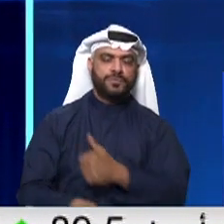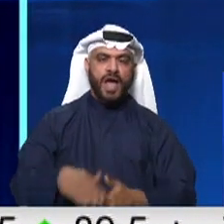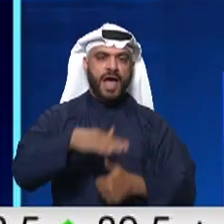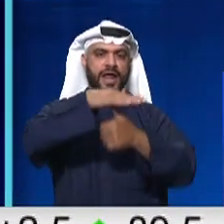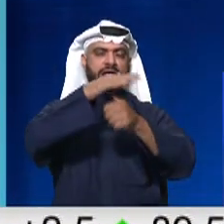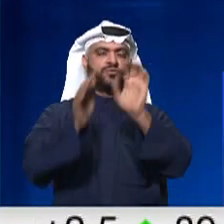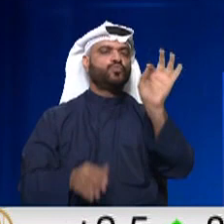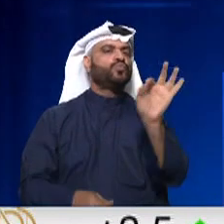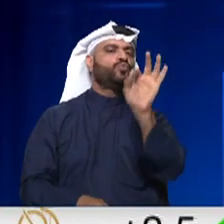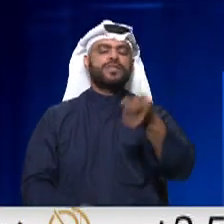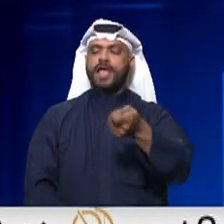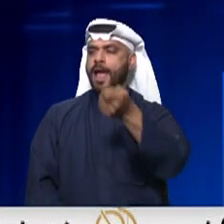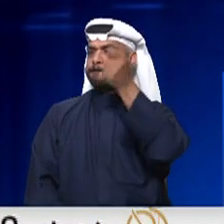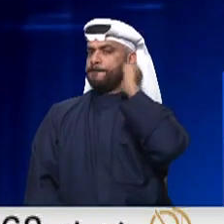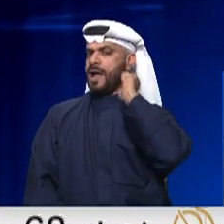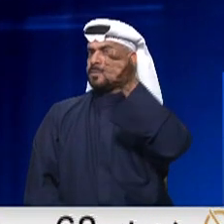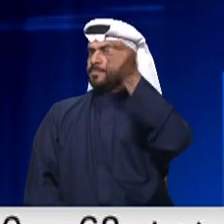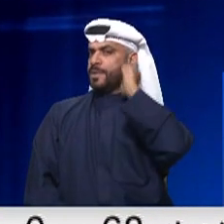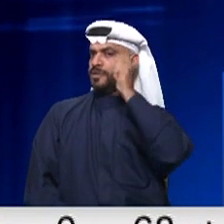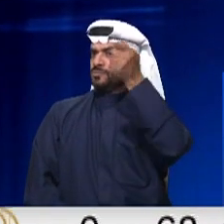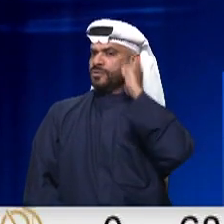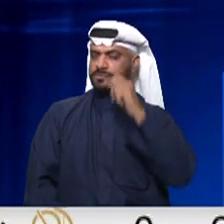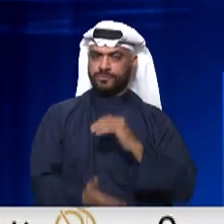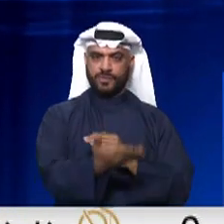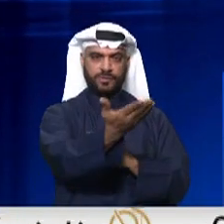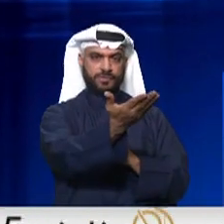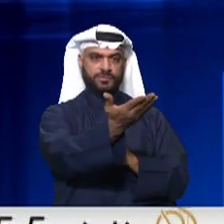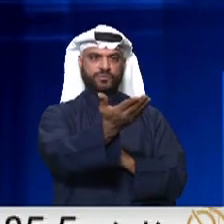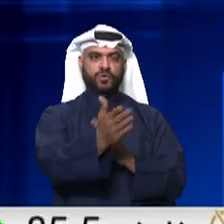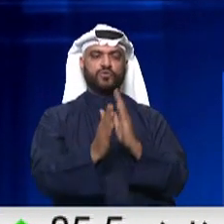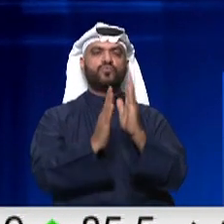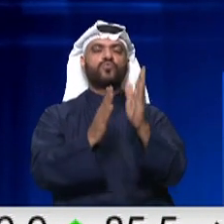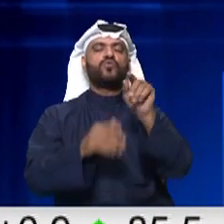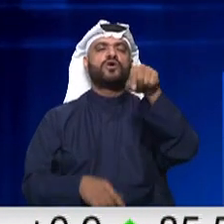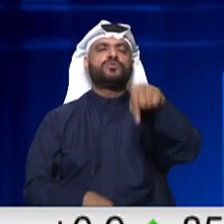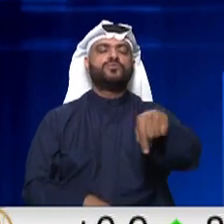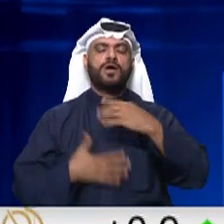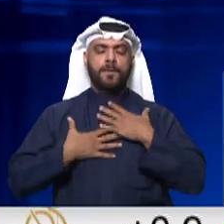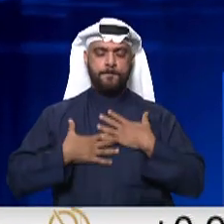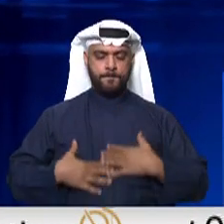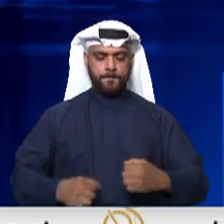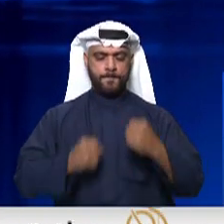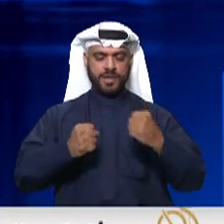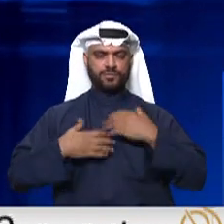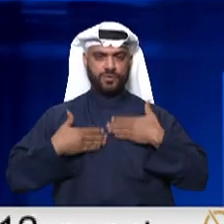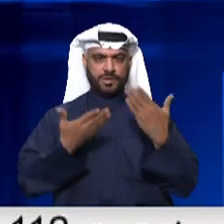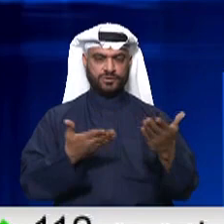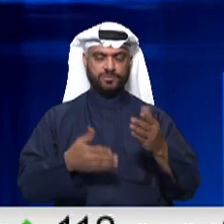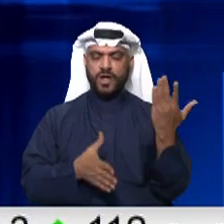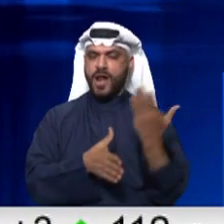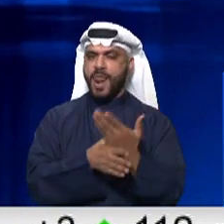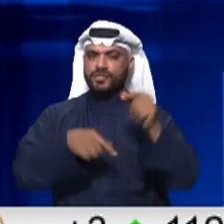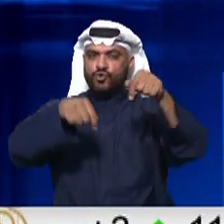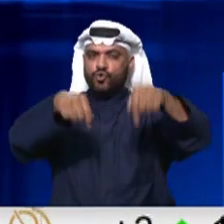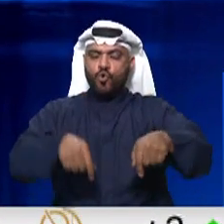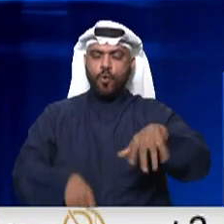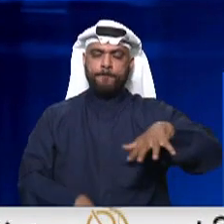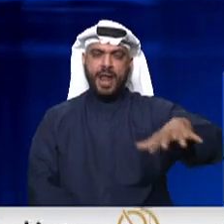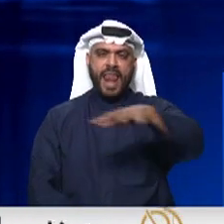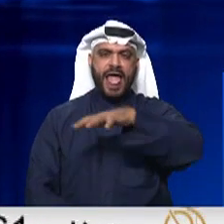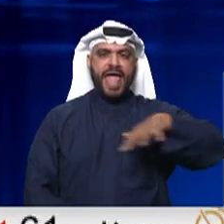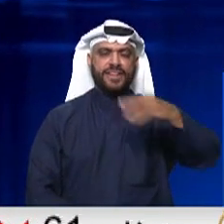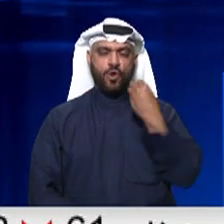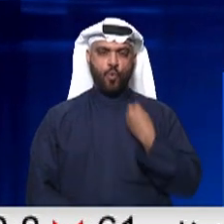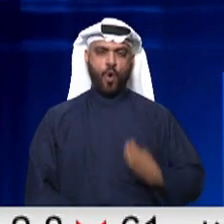ويليام ساموي روتو رئيس جمهوريه كينيا الصديقه ضمنها سموه خالصه تهانيه بمناسبه العيد الوطني لبلاده